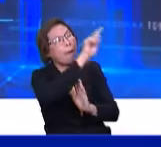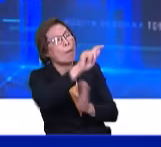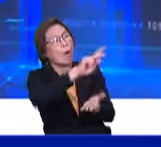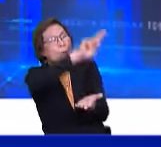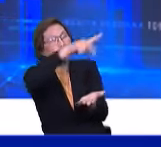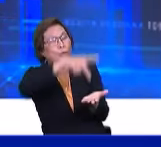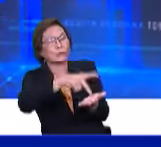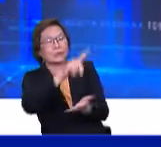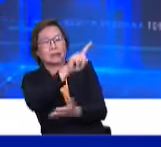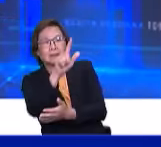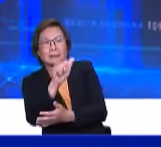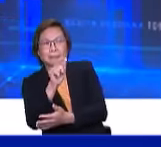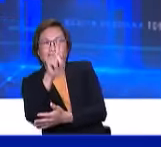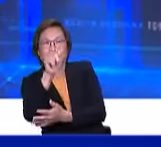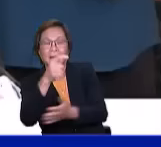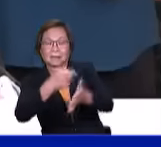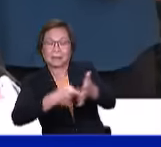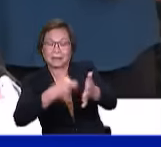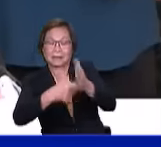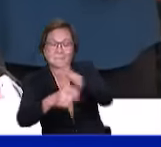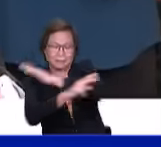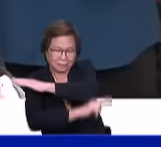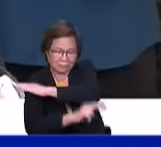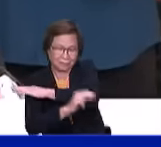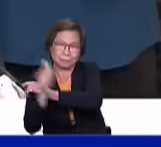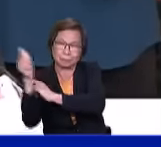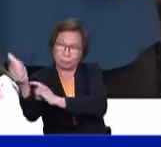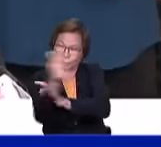Zakat Negeri masing-masing.